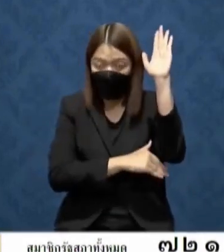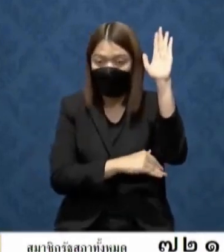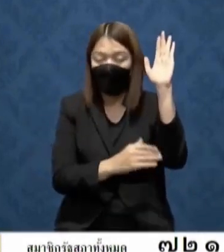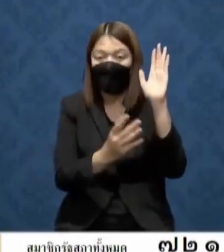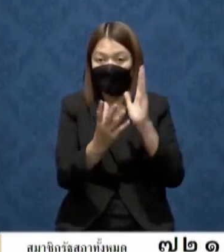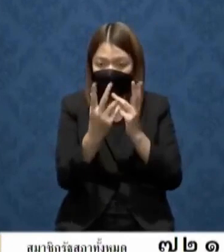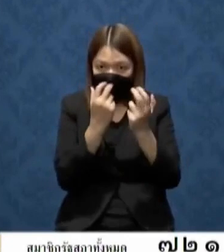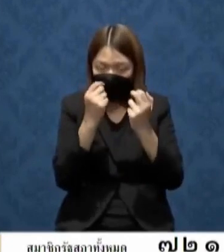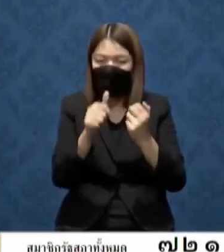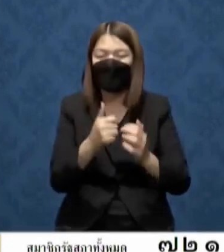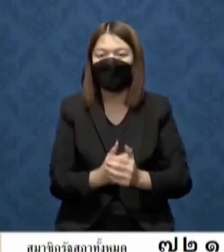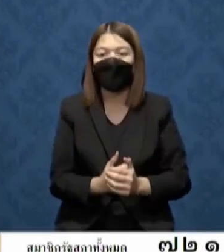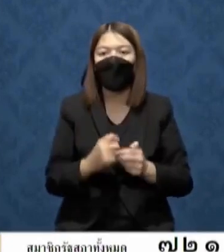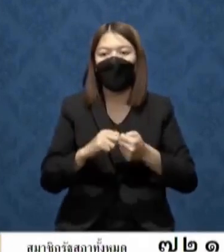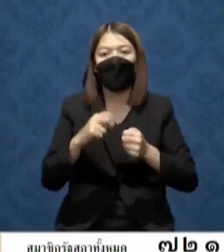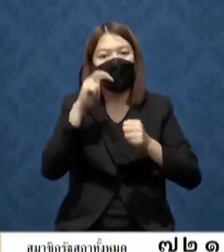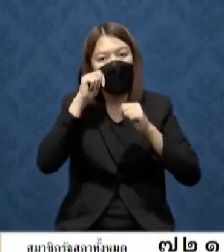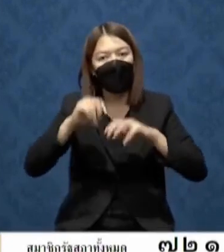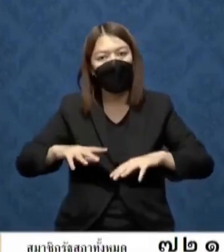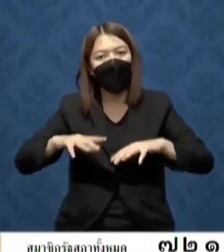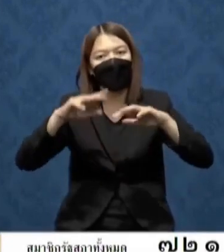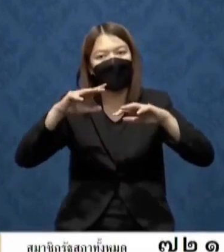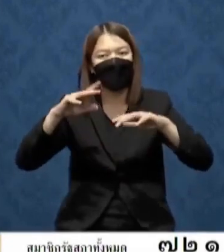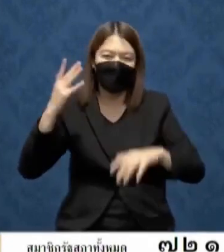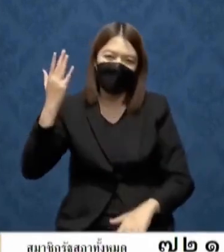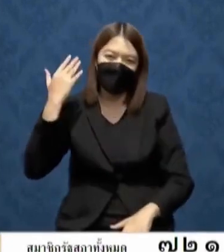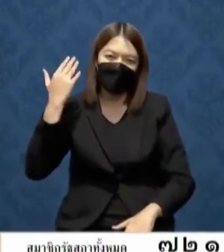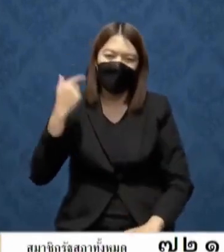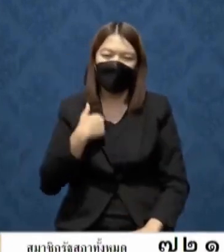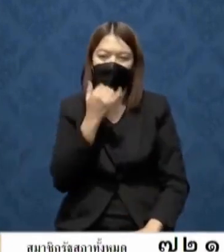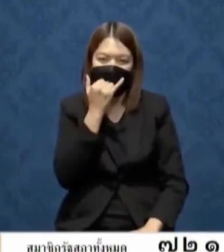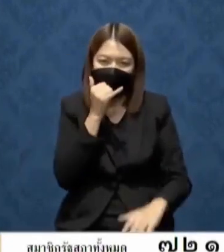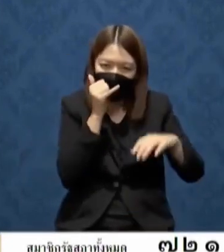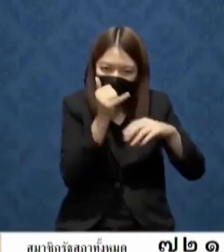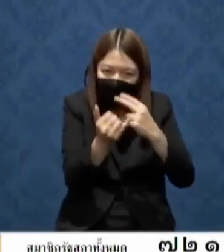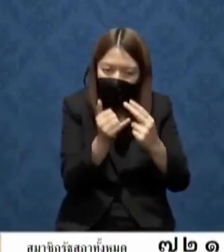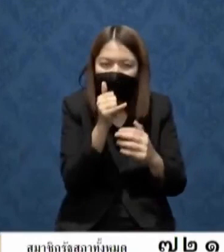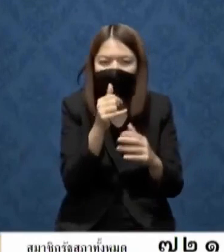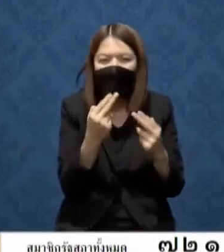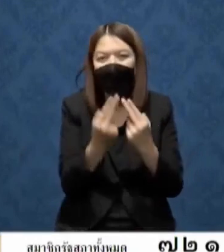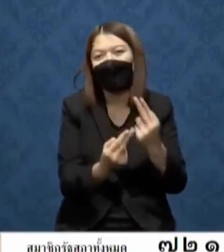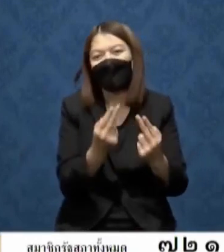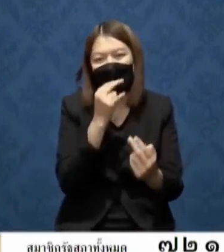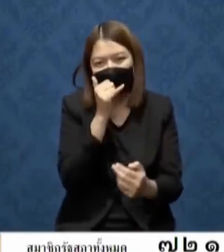ฟังอยู่ กัปัญหาน้ำท่วม ใช้ทผ่านมาผมลงพืนที่ไปตอนท่วม